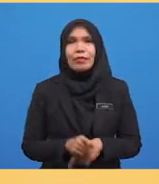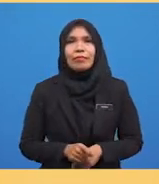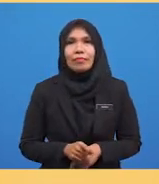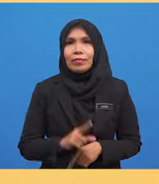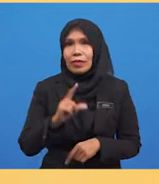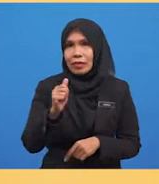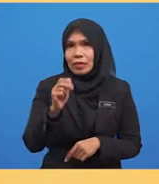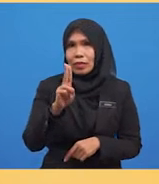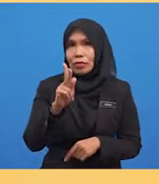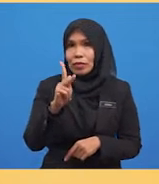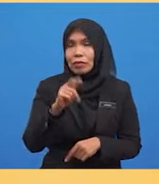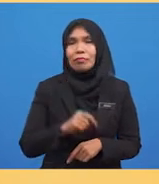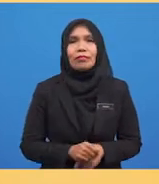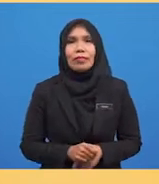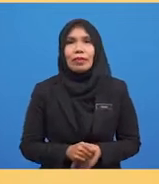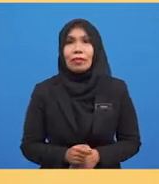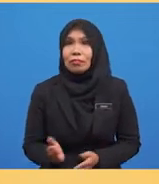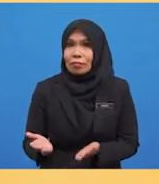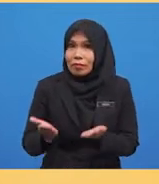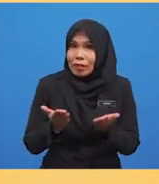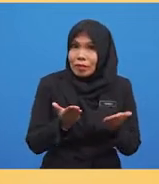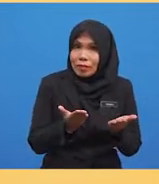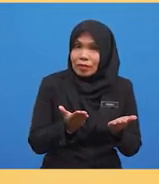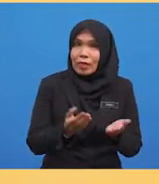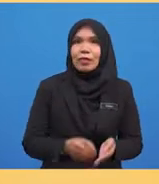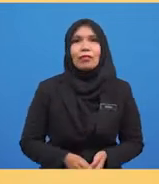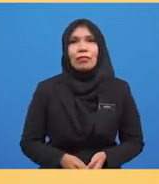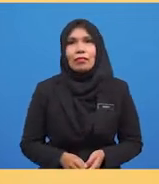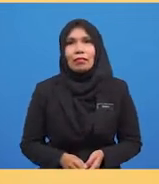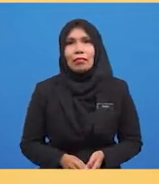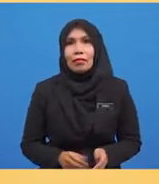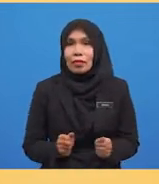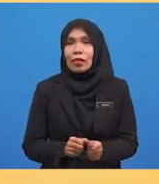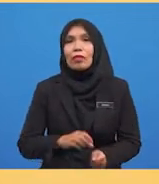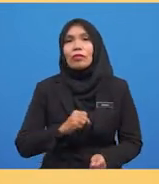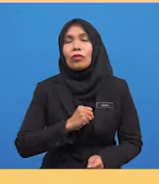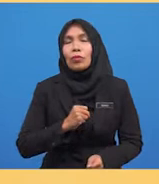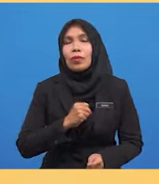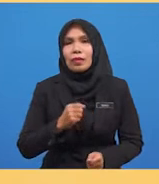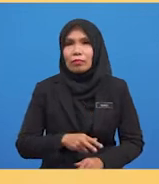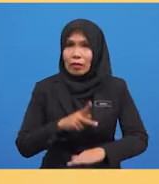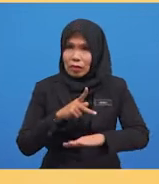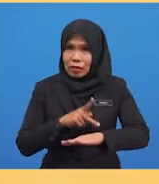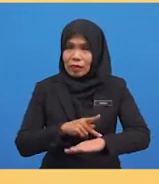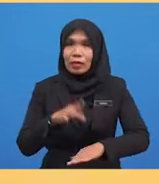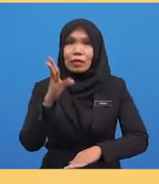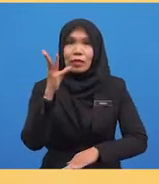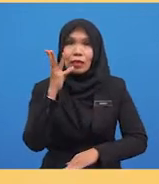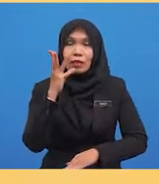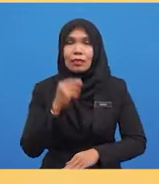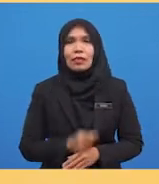perlulah diangkat secara sopan. Ketika nasi sampai ke mulut,